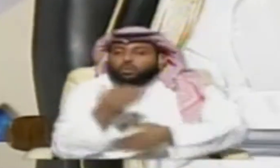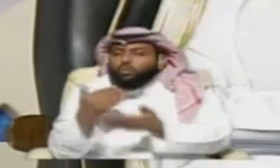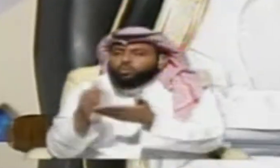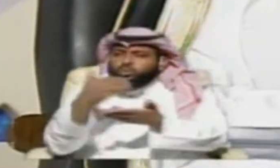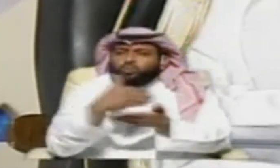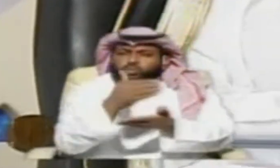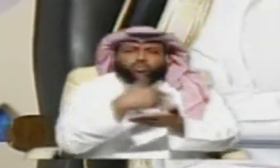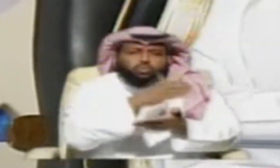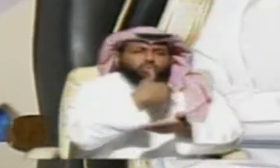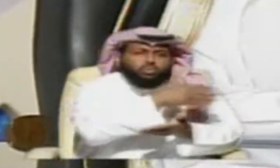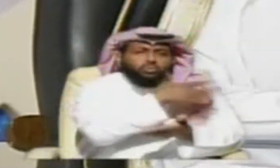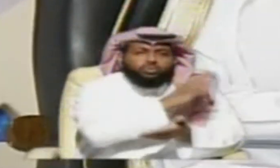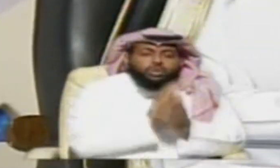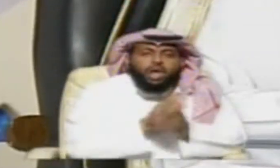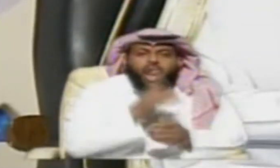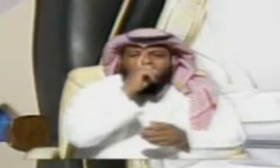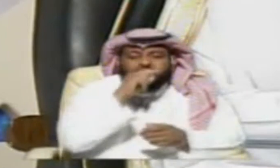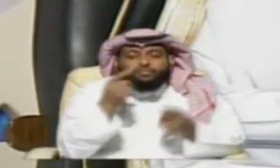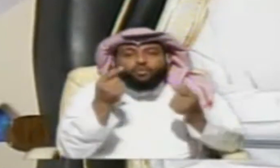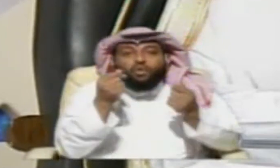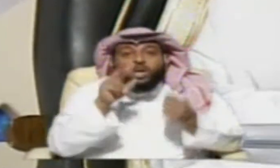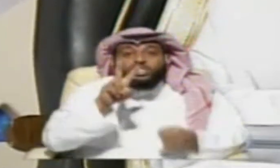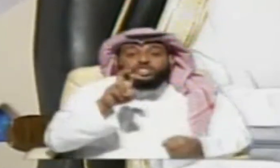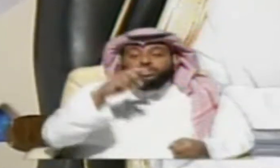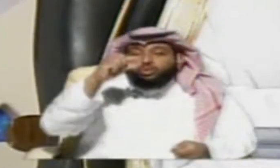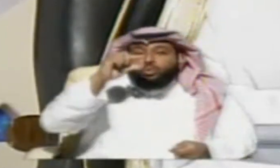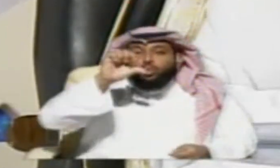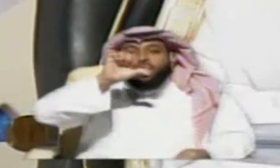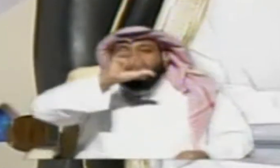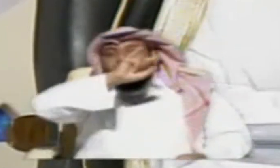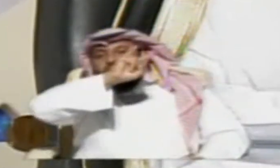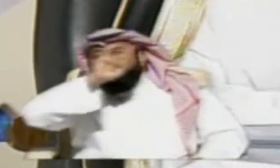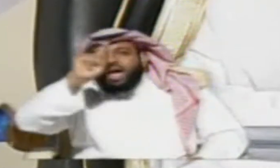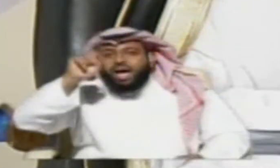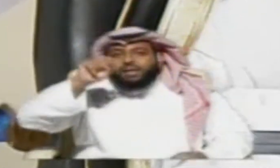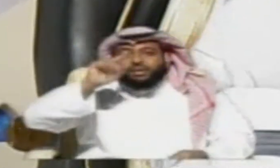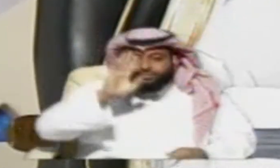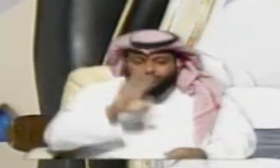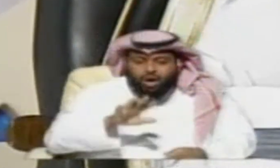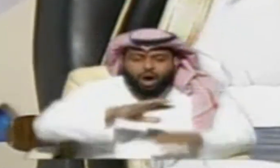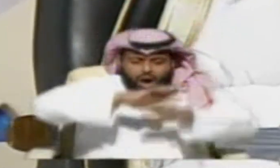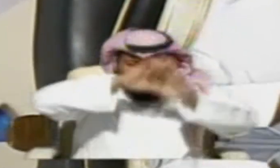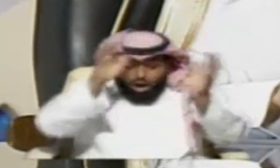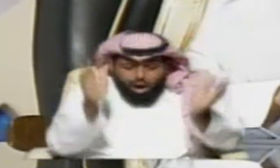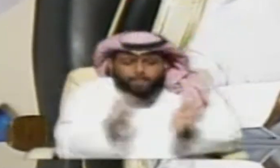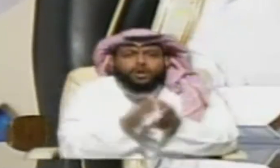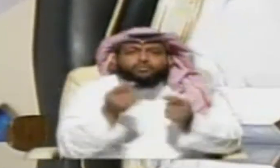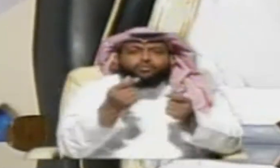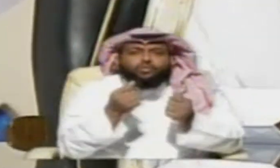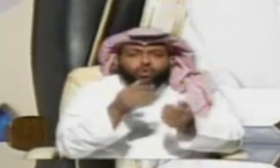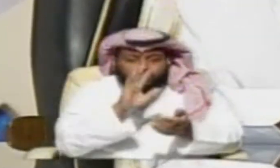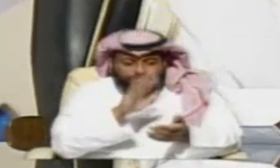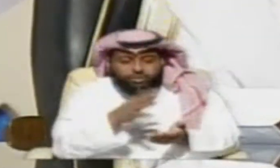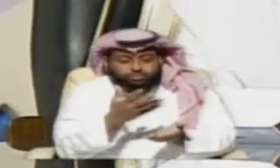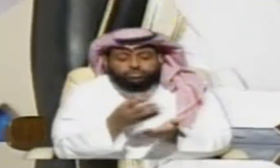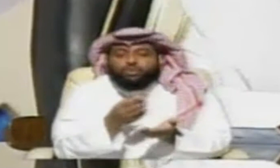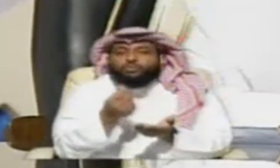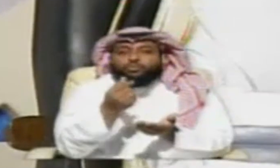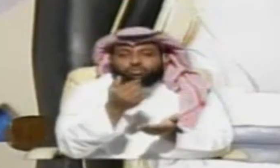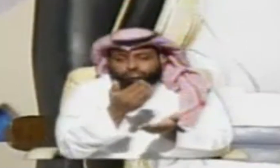فلذلك نقول يشترى بكامل المبلغ طعاما ويخرج على أنه زكاة فطر. لكن أقول للأخ